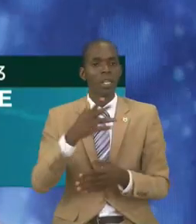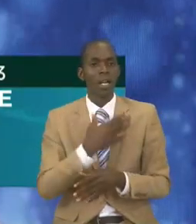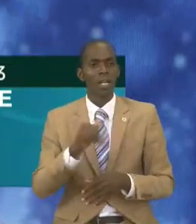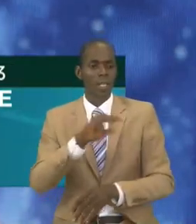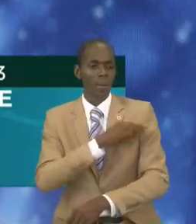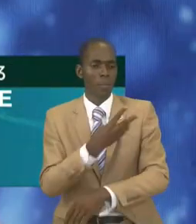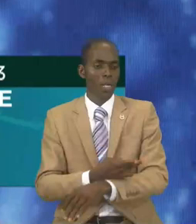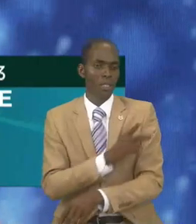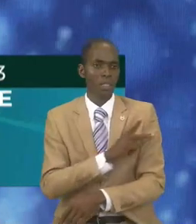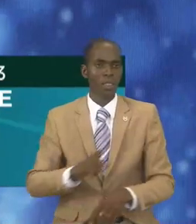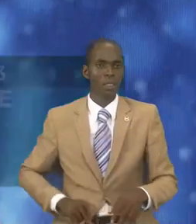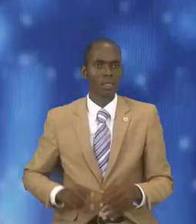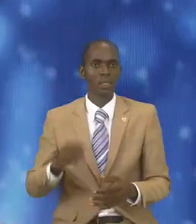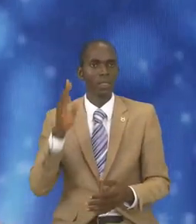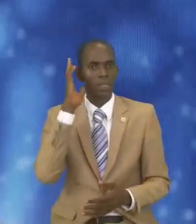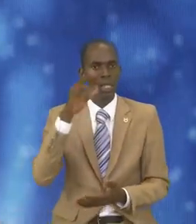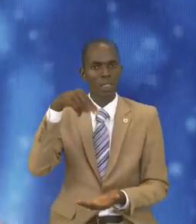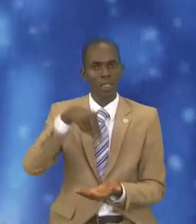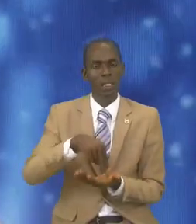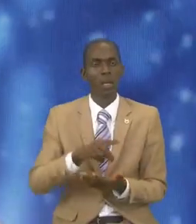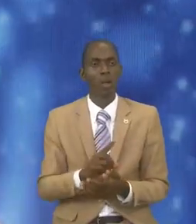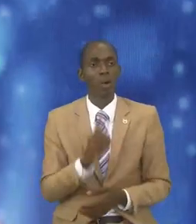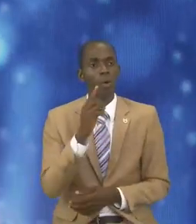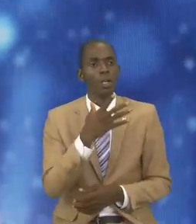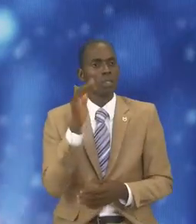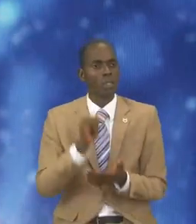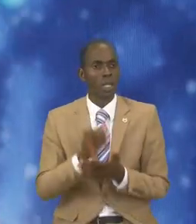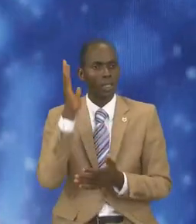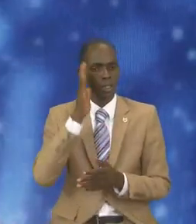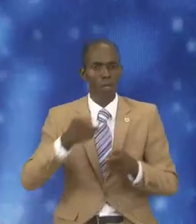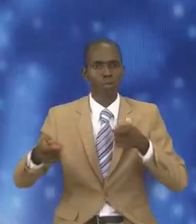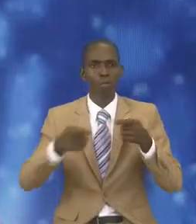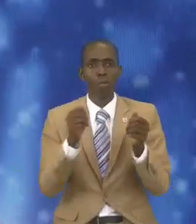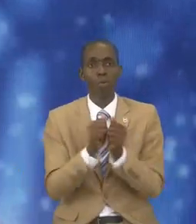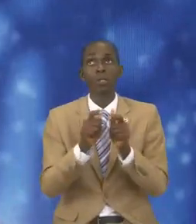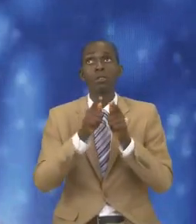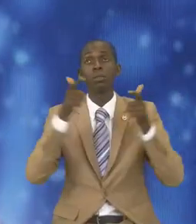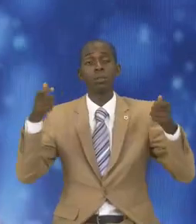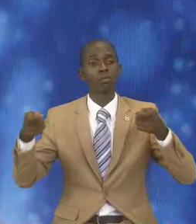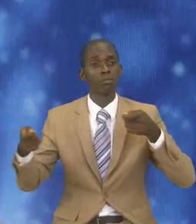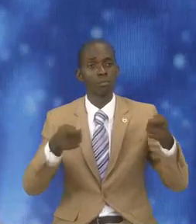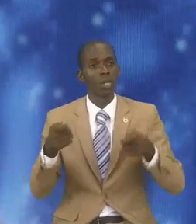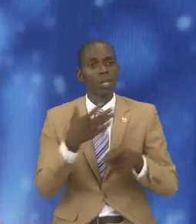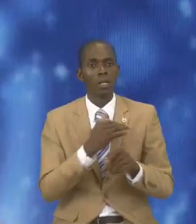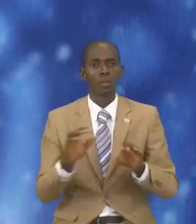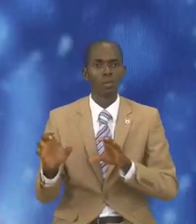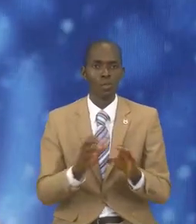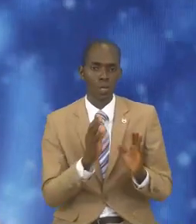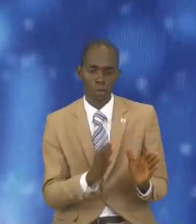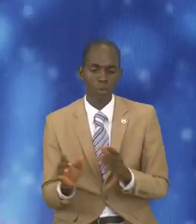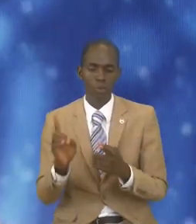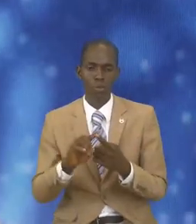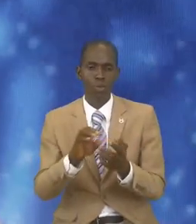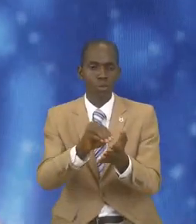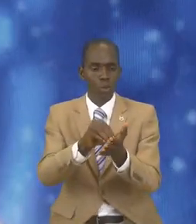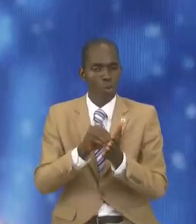il s'élèvera un vaillant roi, l'Antéchrist, qui dominera avec une grande puissance et fera ce qu'il